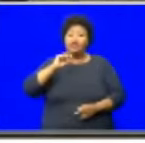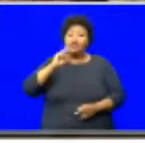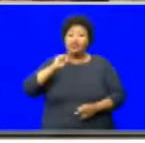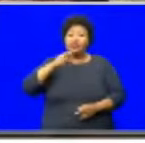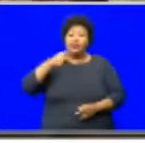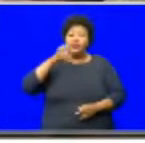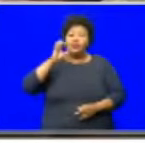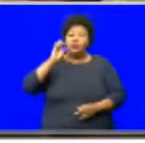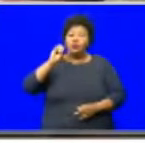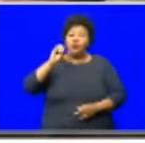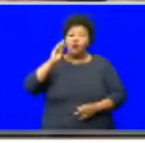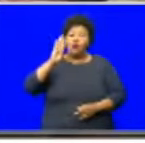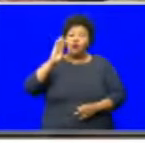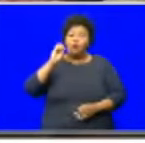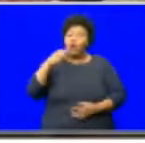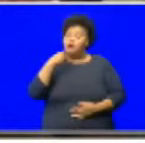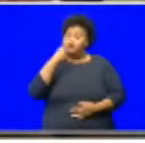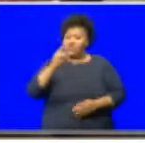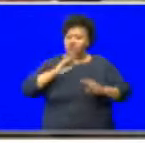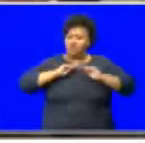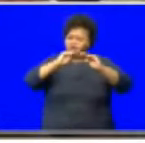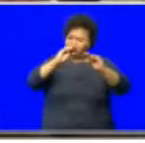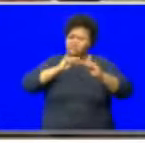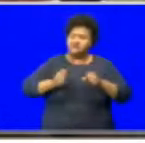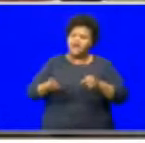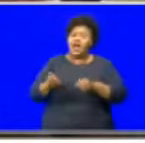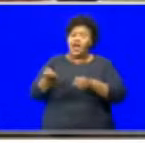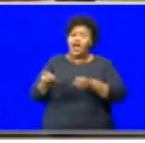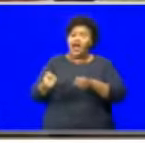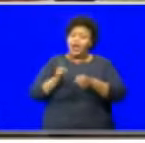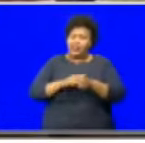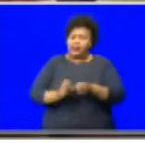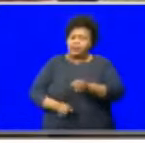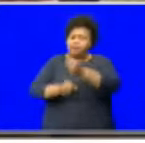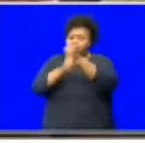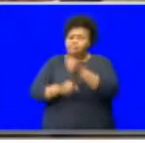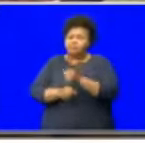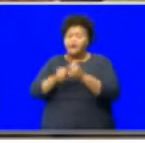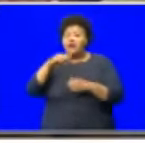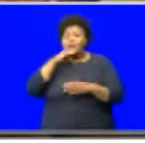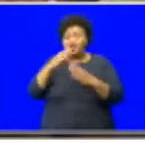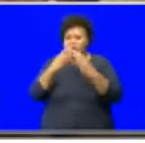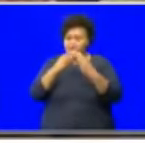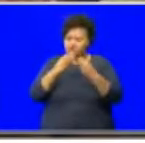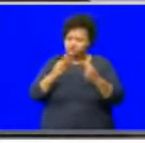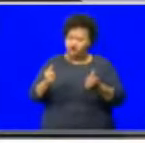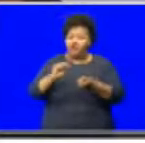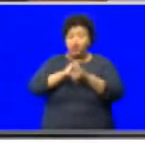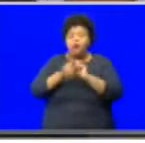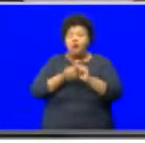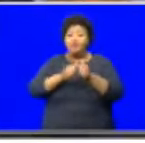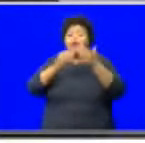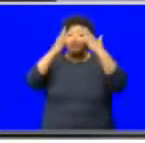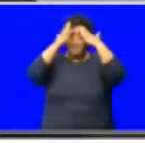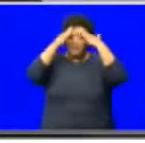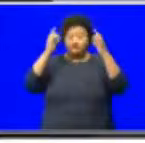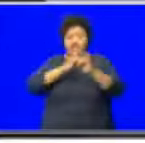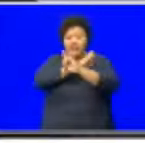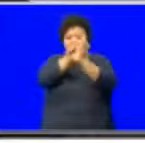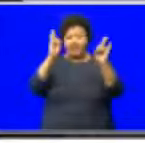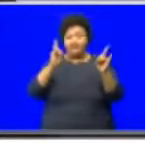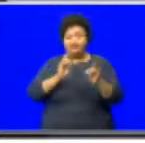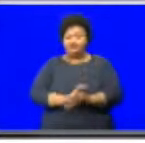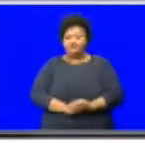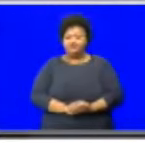kwesekelana kungayinciphisa imithelela lemibi yekuphadamiseka kwengqondo noma kukhathateka. Noma dibalo